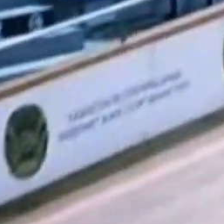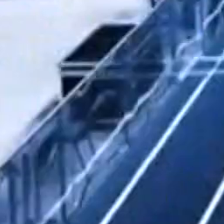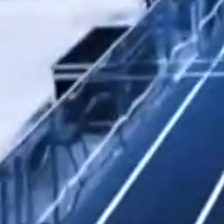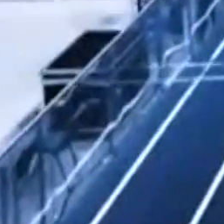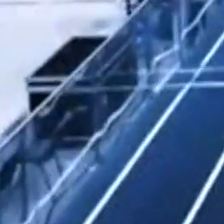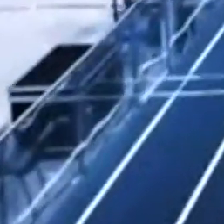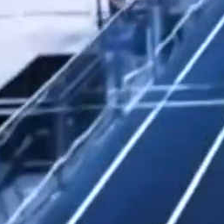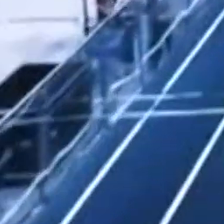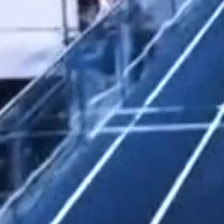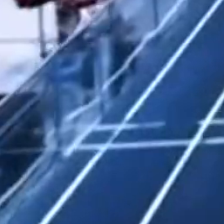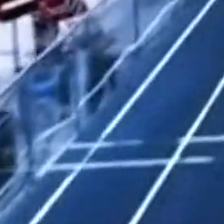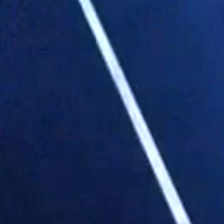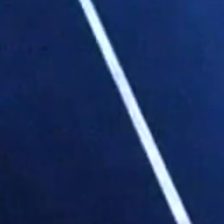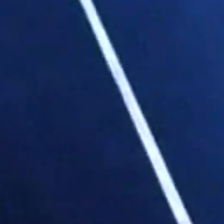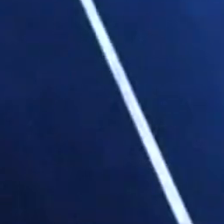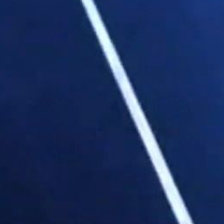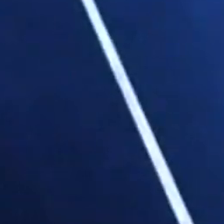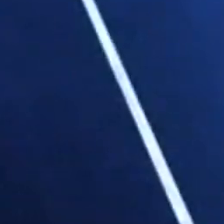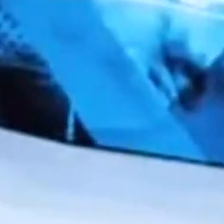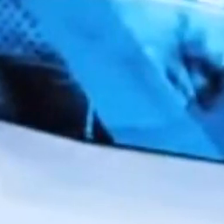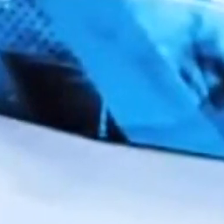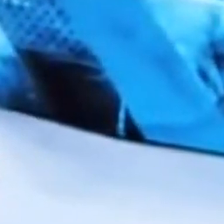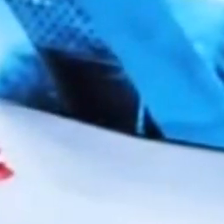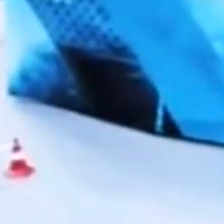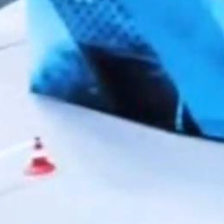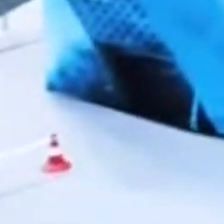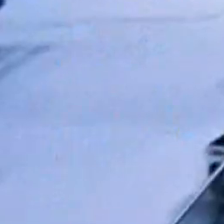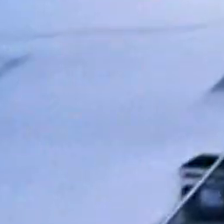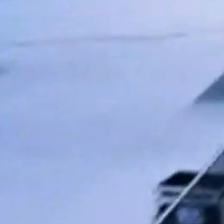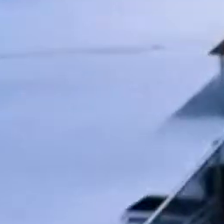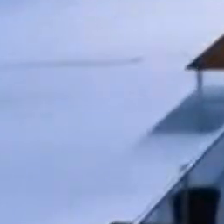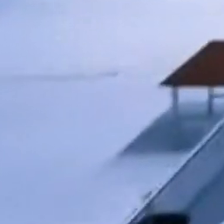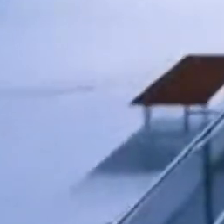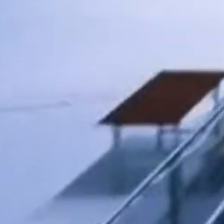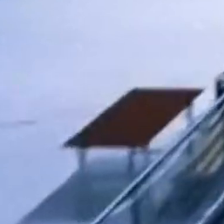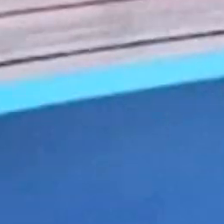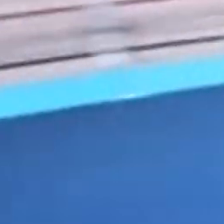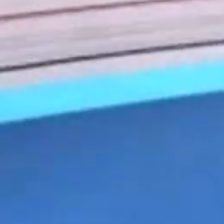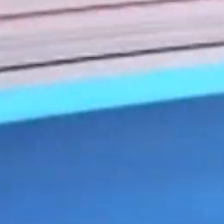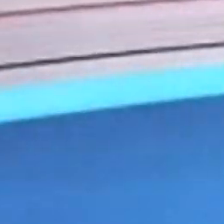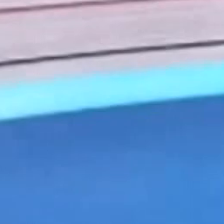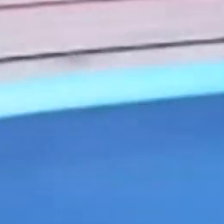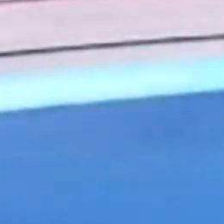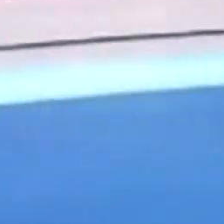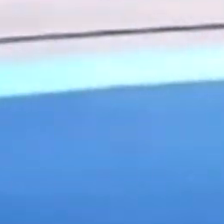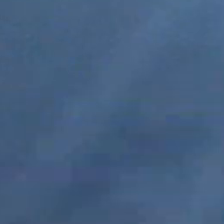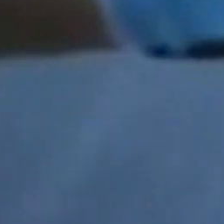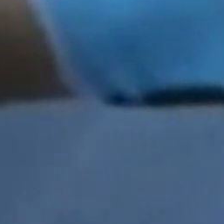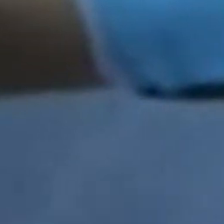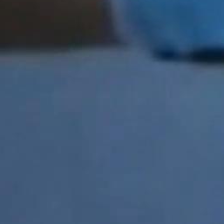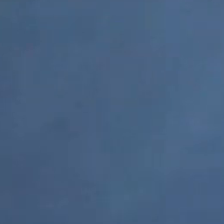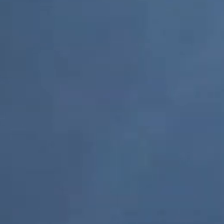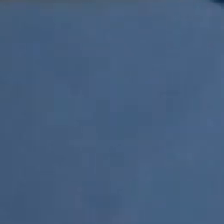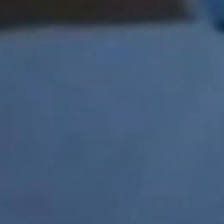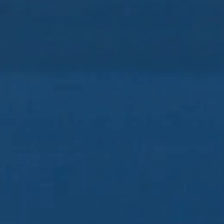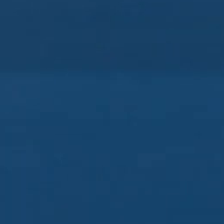Хищение по-крупному. Как антикоррупционной службе удалось раскрыть преступные схемы, связанные с присвоениями миллиардов экс-руководителями